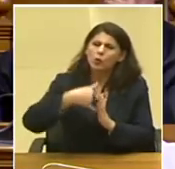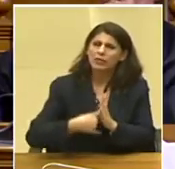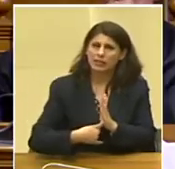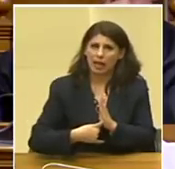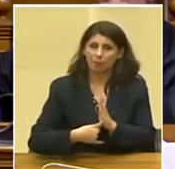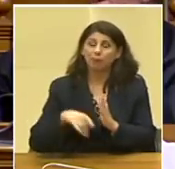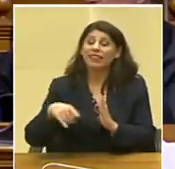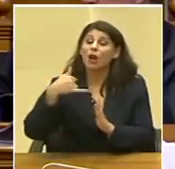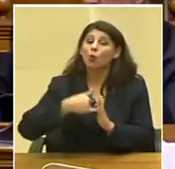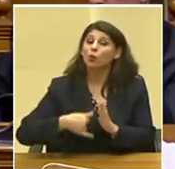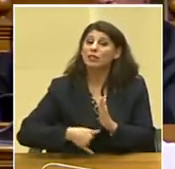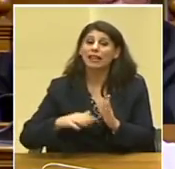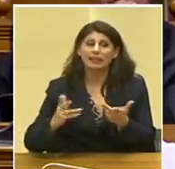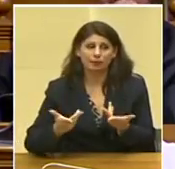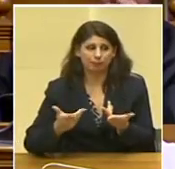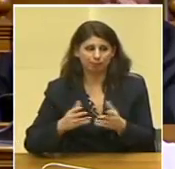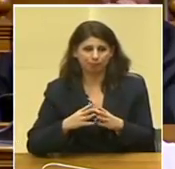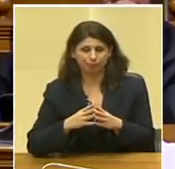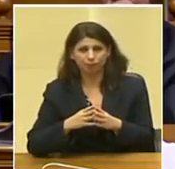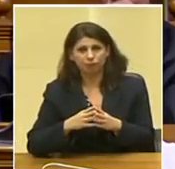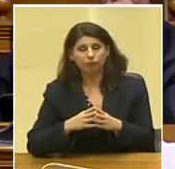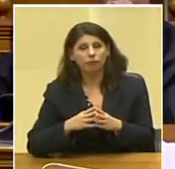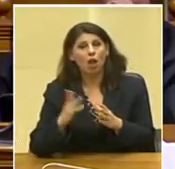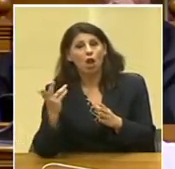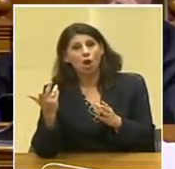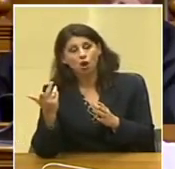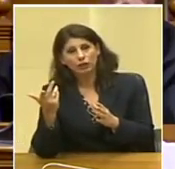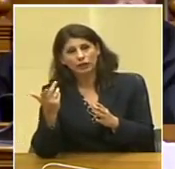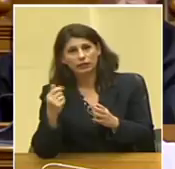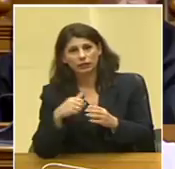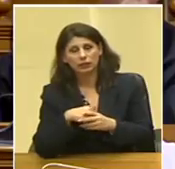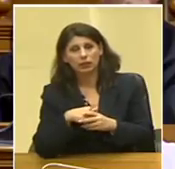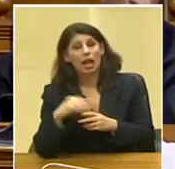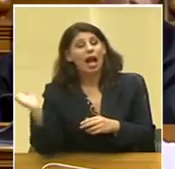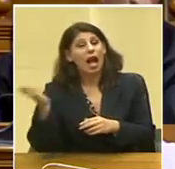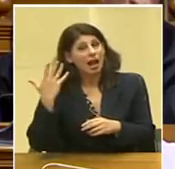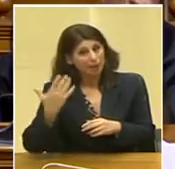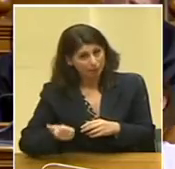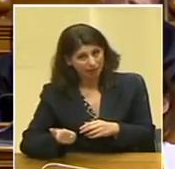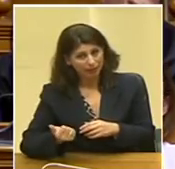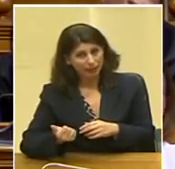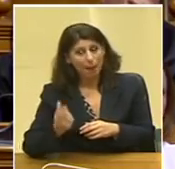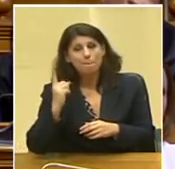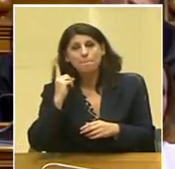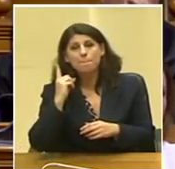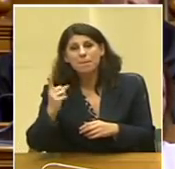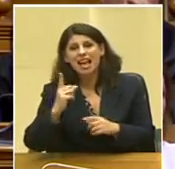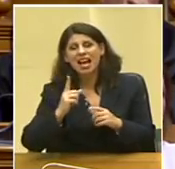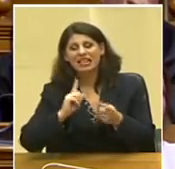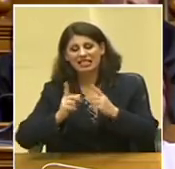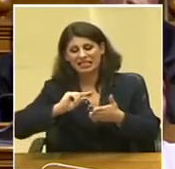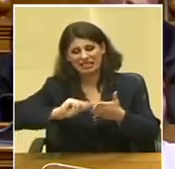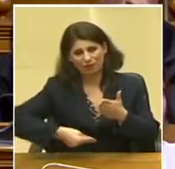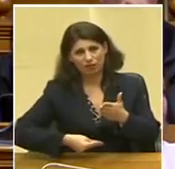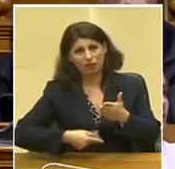Και η ουσία είναι ότι αν υπάρχει μία σύμβαση,